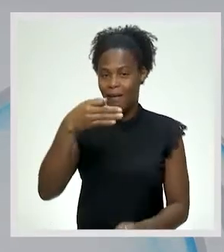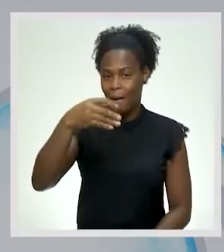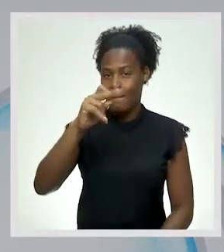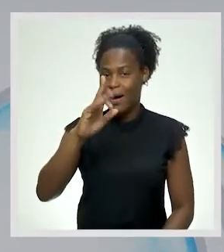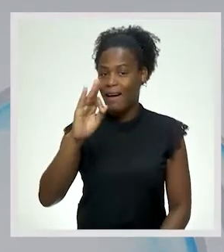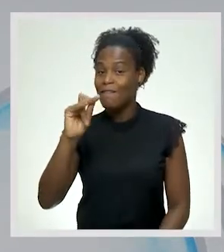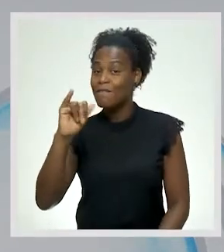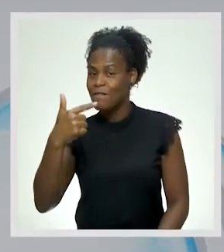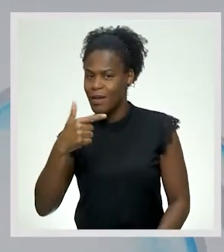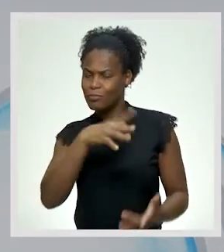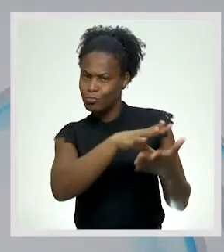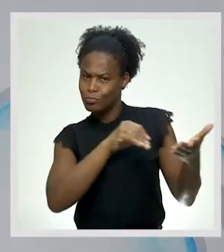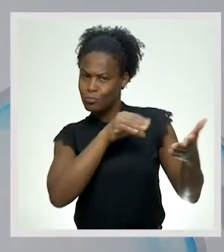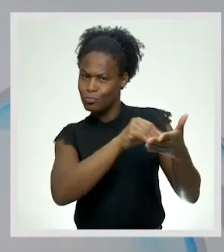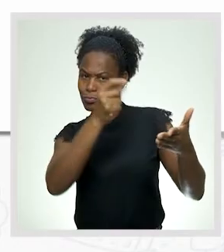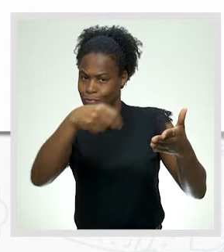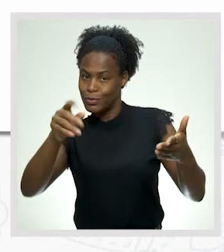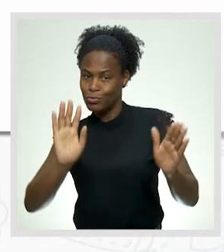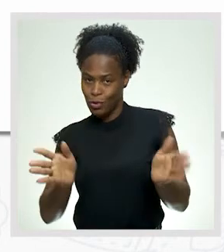correction. On y va.